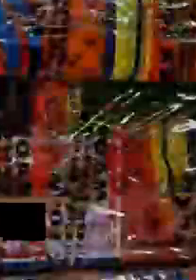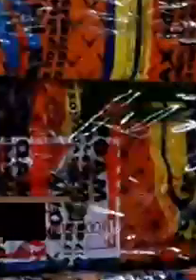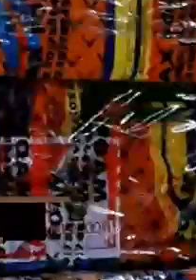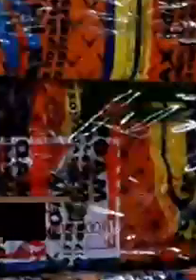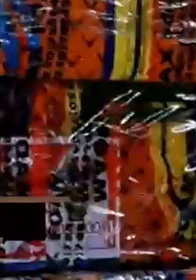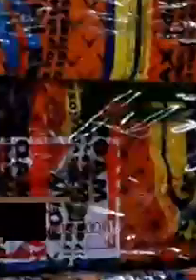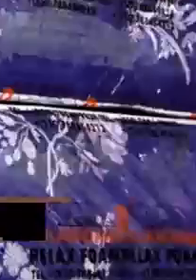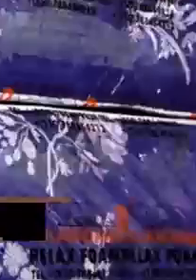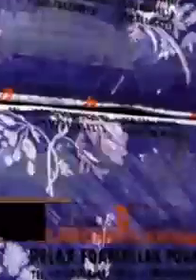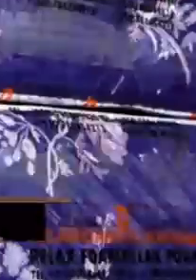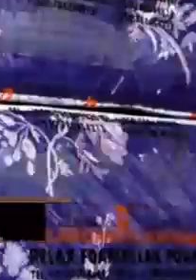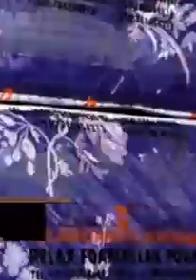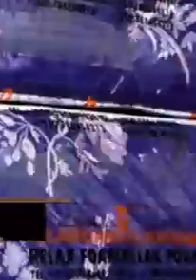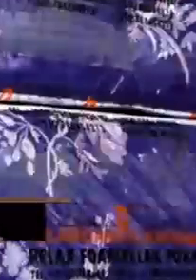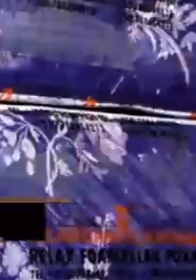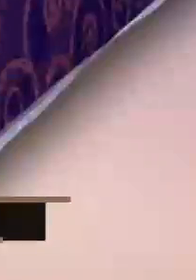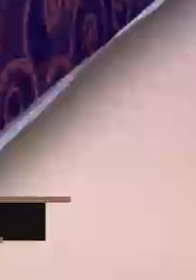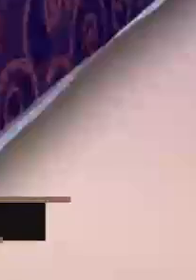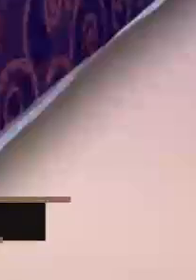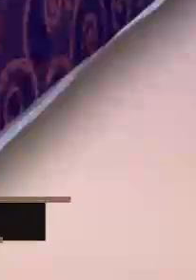07/8/45/13 cyangwa se